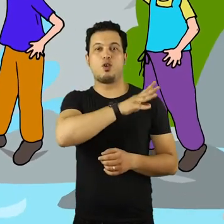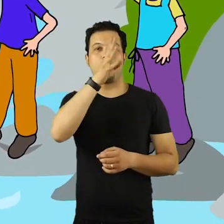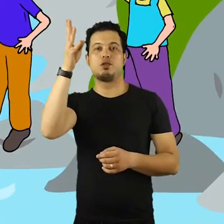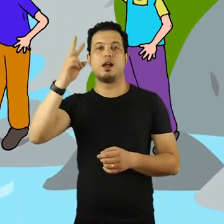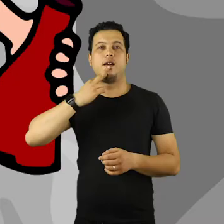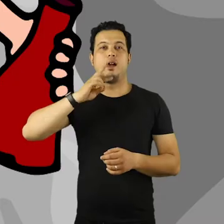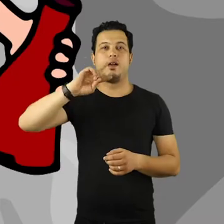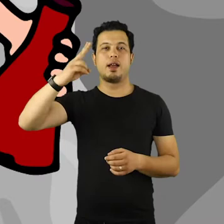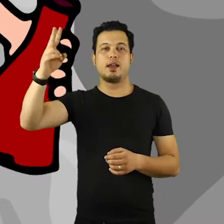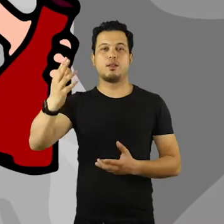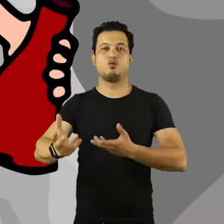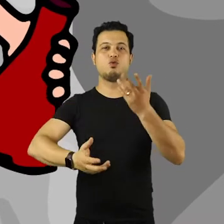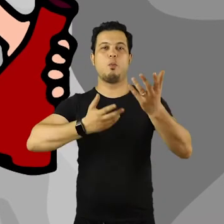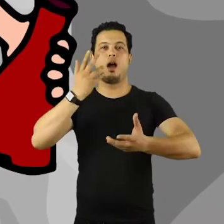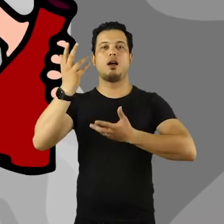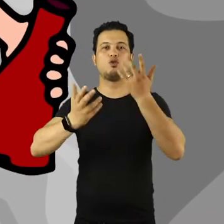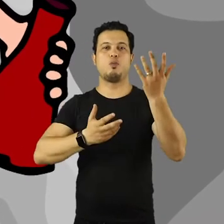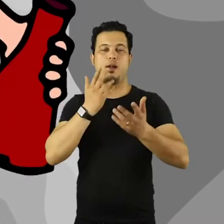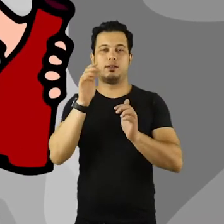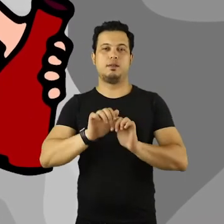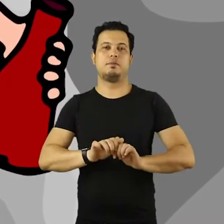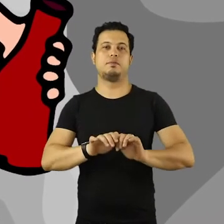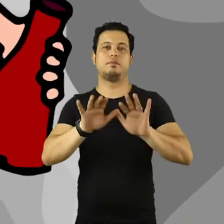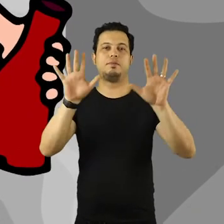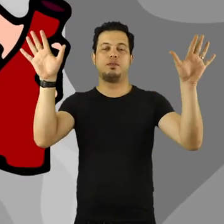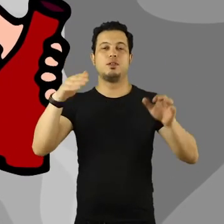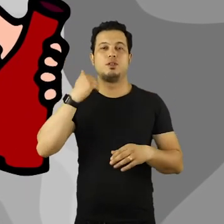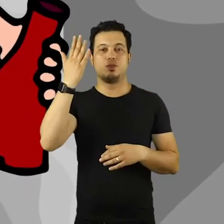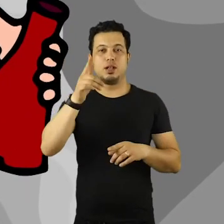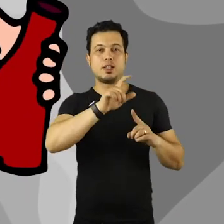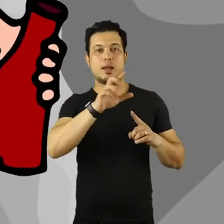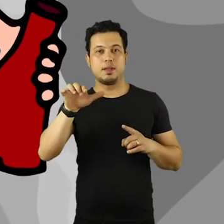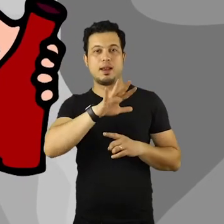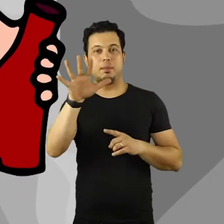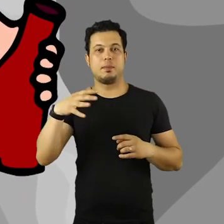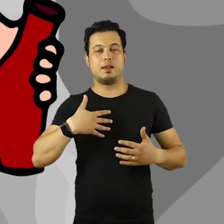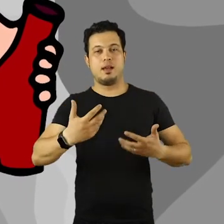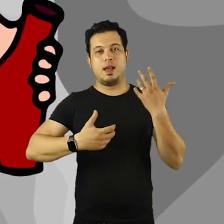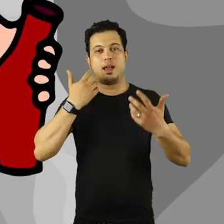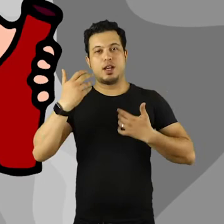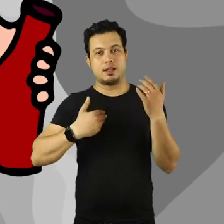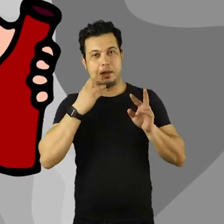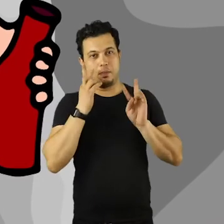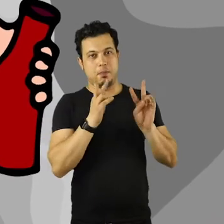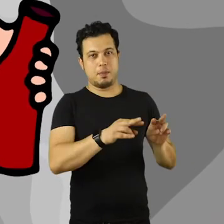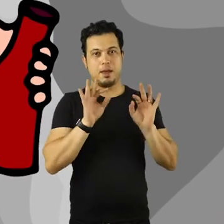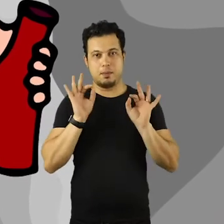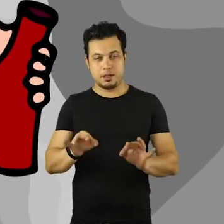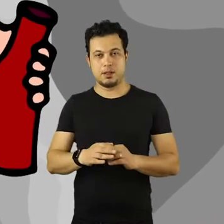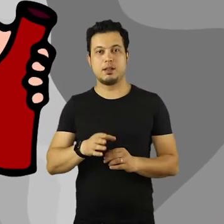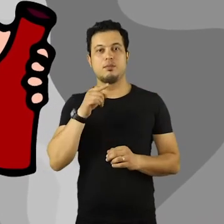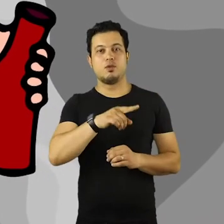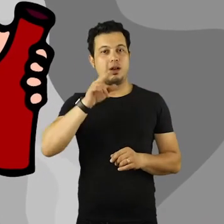çıkıyordu. Pınar'la Çınar hayranlıkla şişeye bakmaya başladılar. İşte çocuklar,